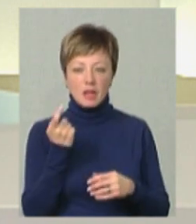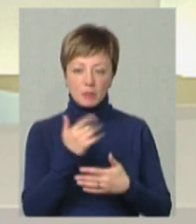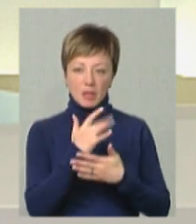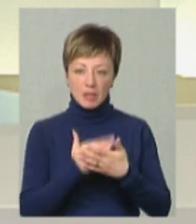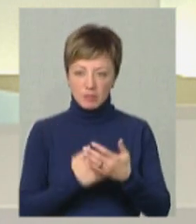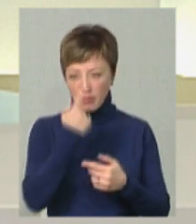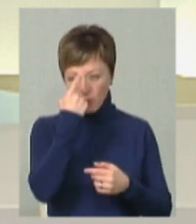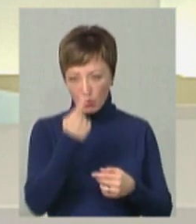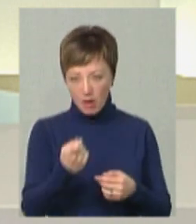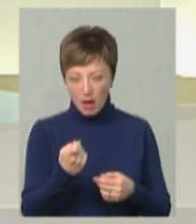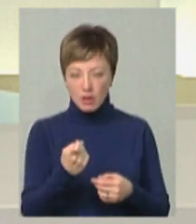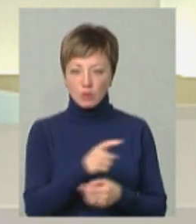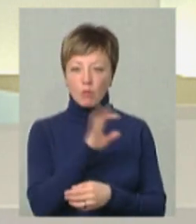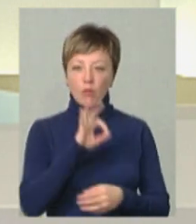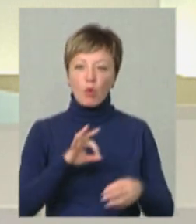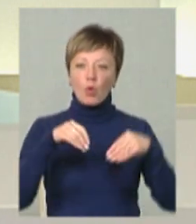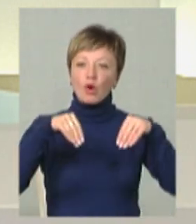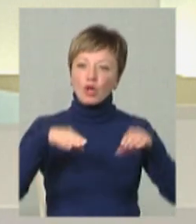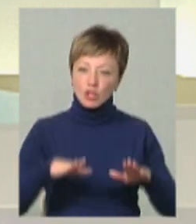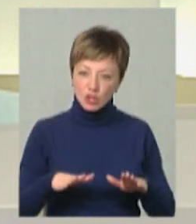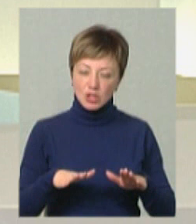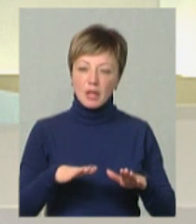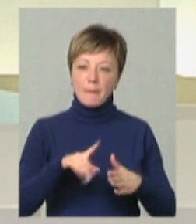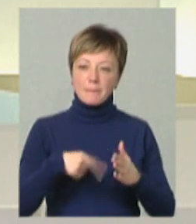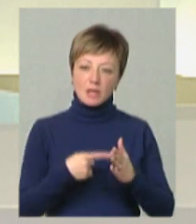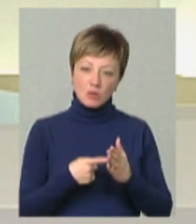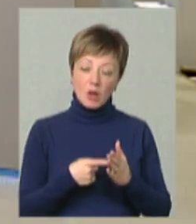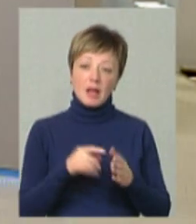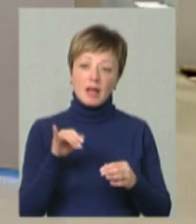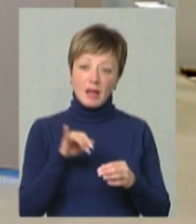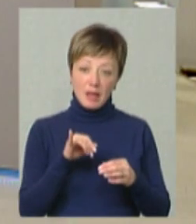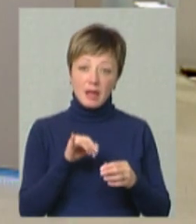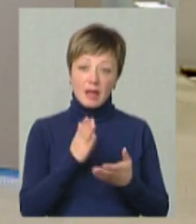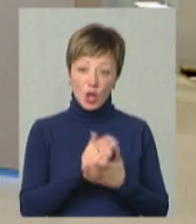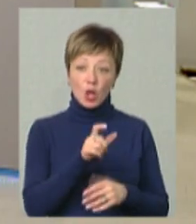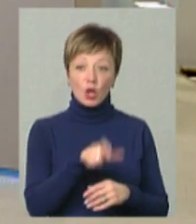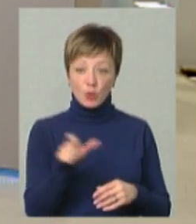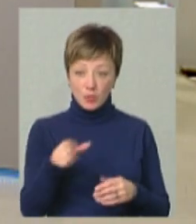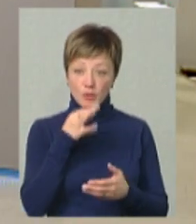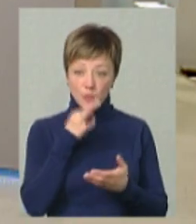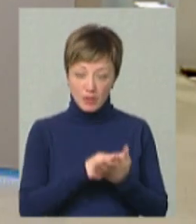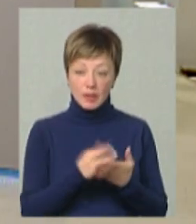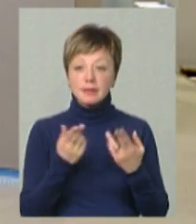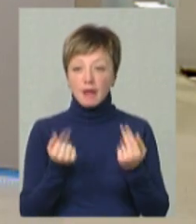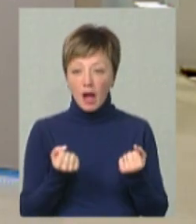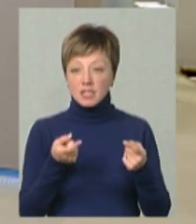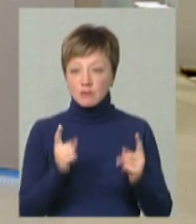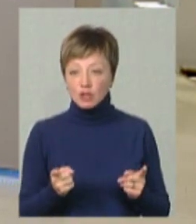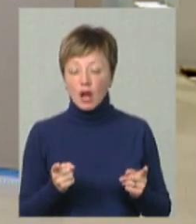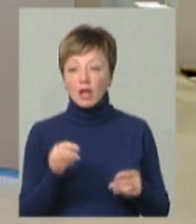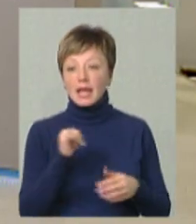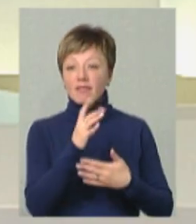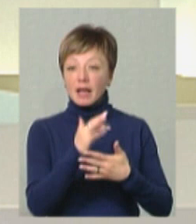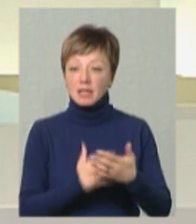вони повідомляються про рішення міської ради. І в топонімічній комісії є люди, які за це відповідають. Так, так, звичайно. І